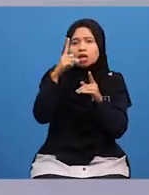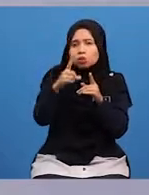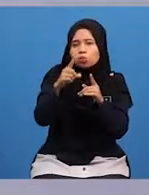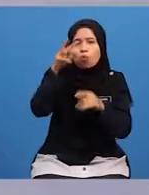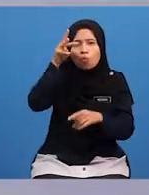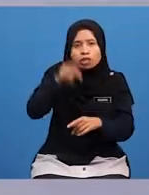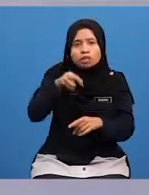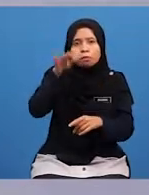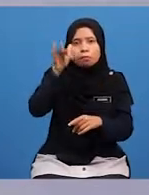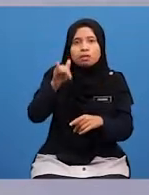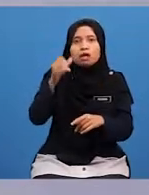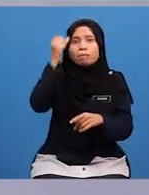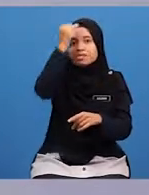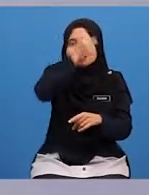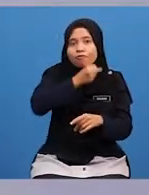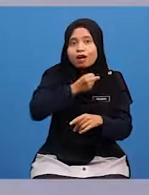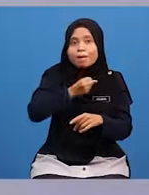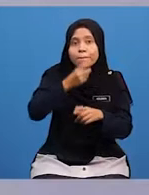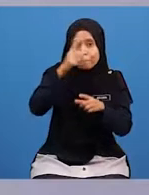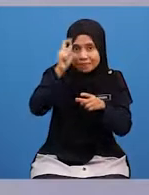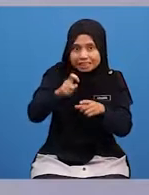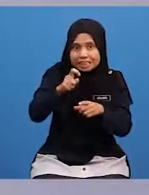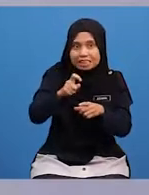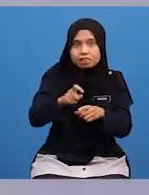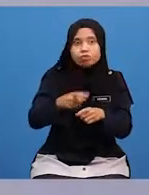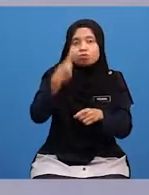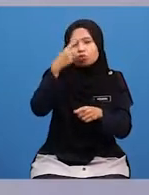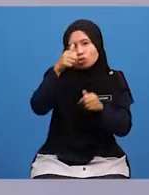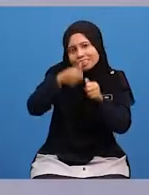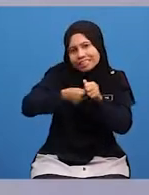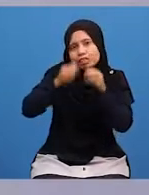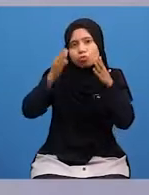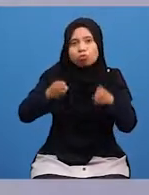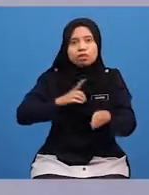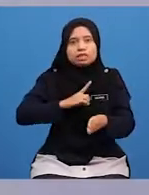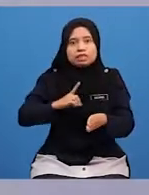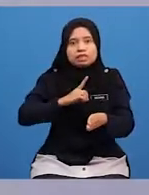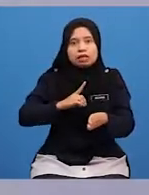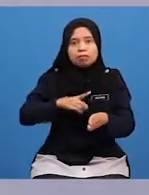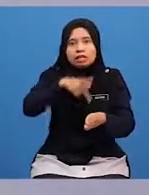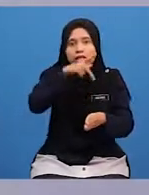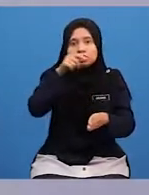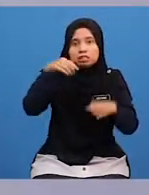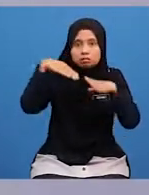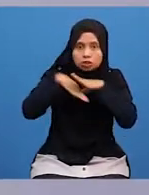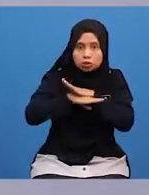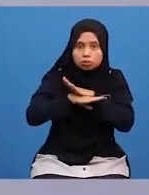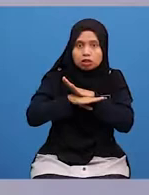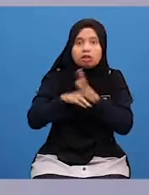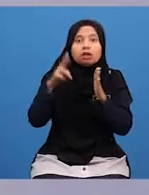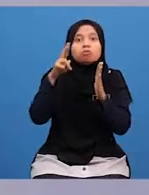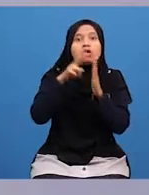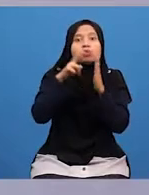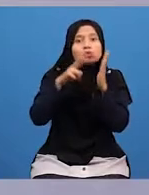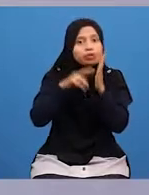satu kewajipan yang bersifat mutlak bagi setiap umat Islam kerana ia termasuk dalam